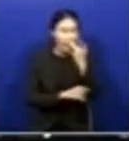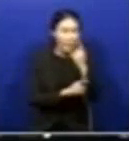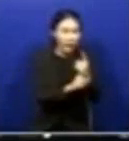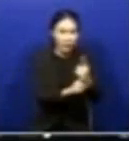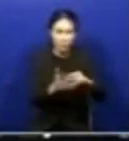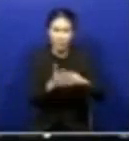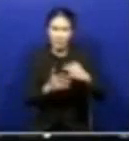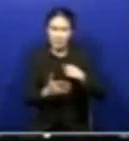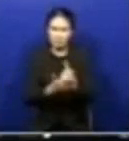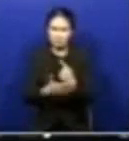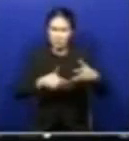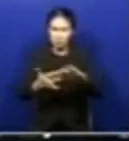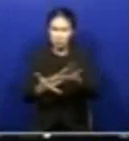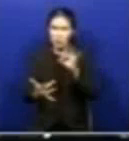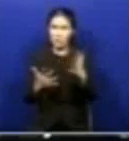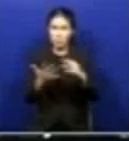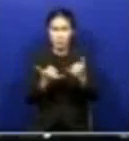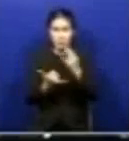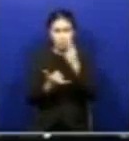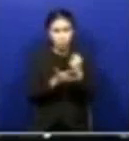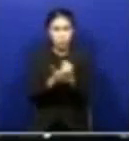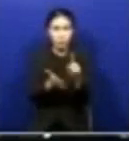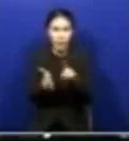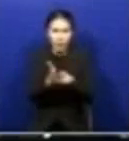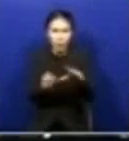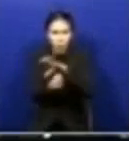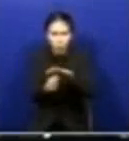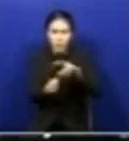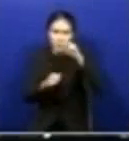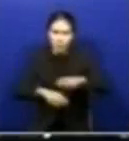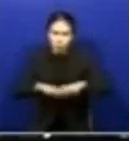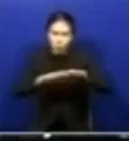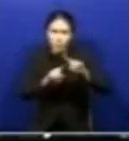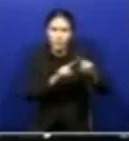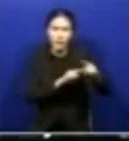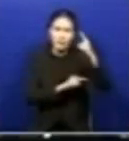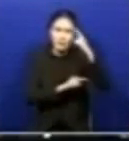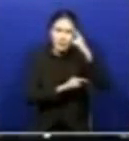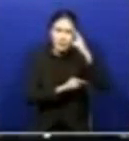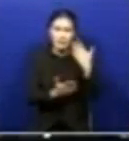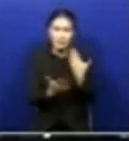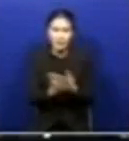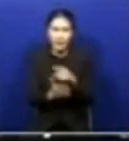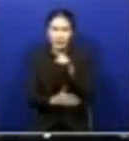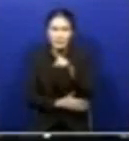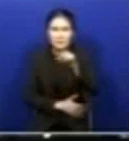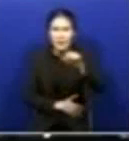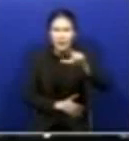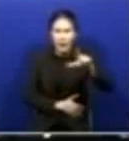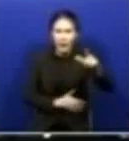งมหันตภัยหรือเยียวยาโควิดมันเยียวยาทำไมอีกโควิดให้ไปตั้ง 100,000 ล้านล้านแล้วครับ